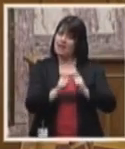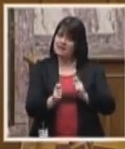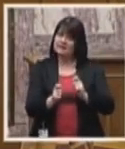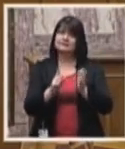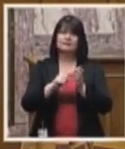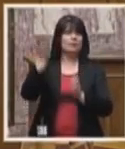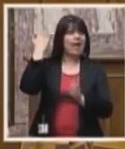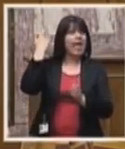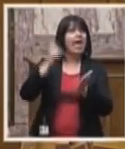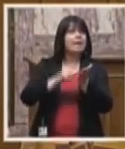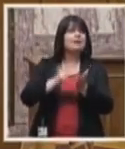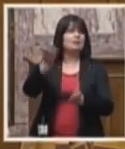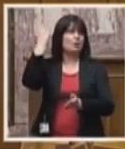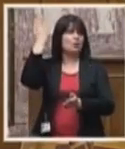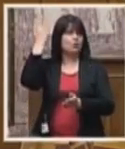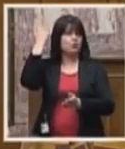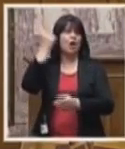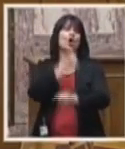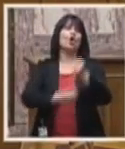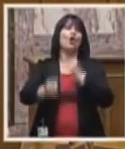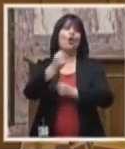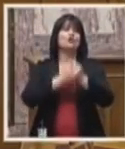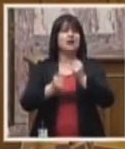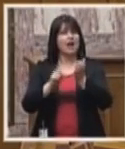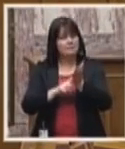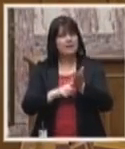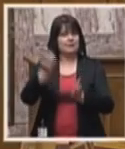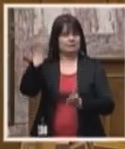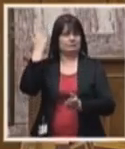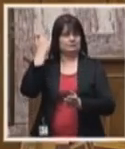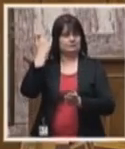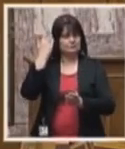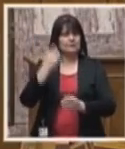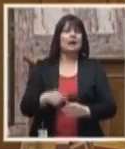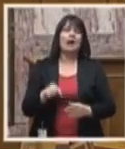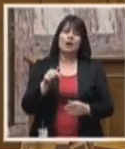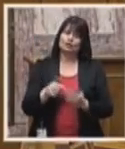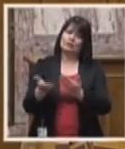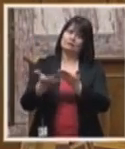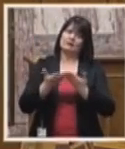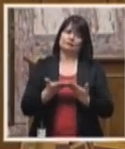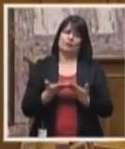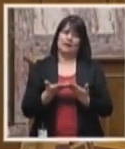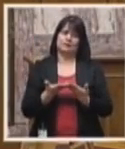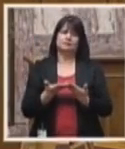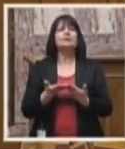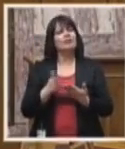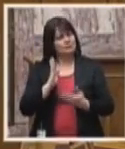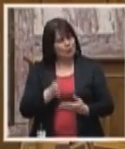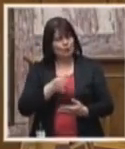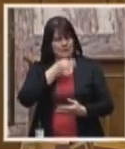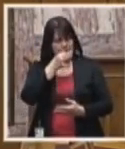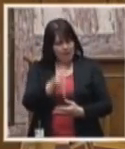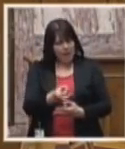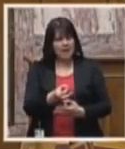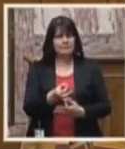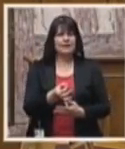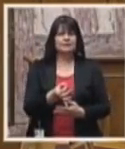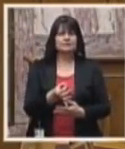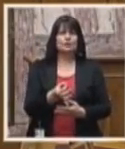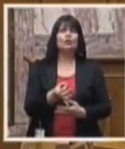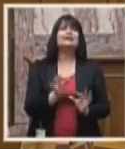να είχαν γίνει εδώ και δεκαετίες. Και πάλι με τη στήριξή τους. Και τότε θα μπορούμε να μιλάμε και για